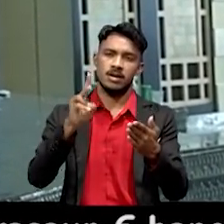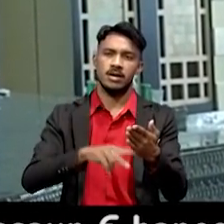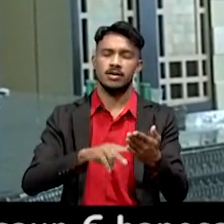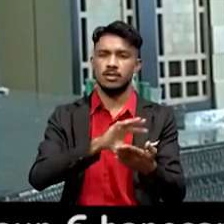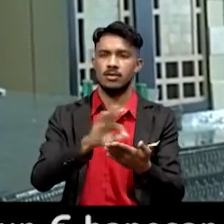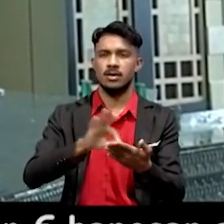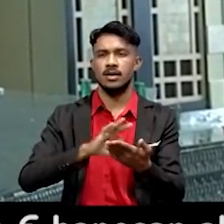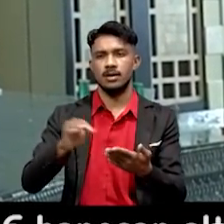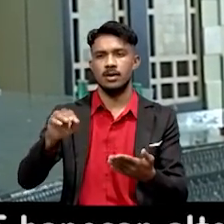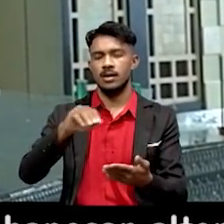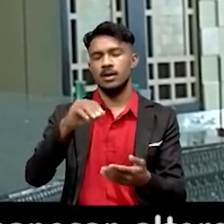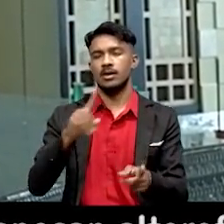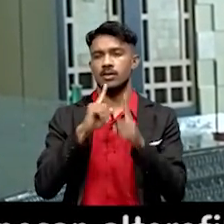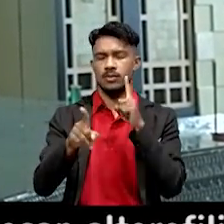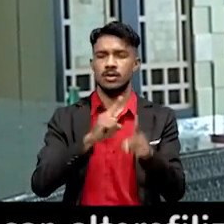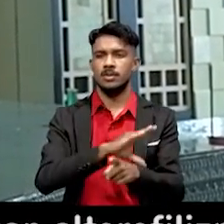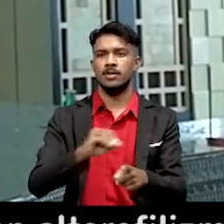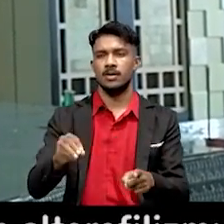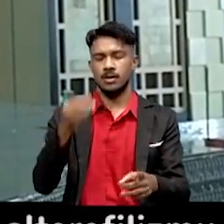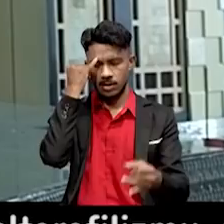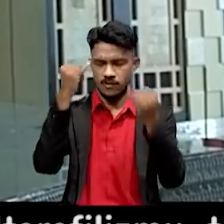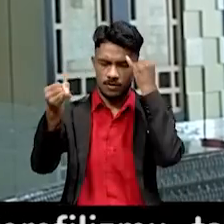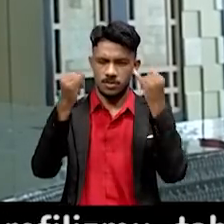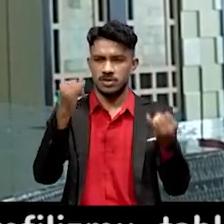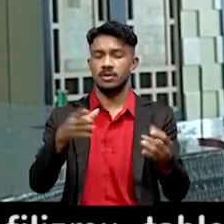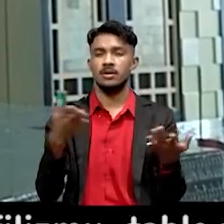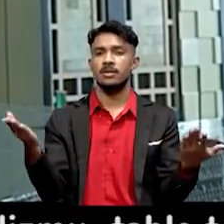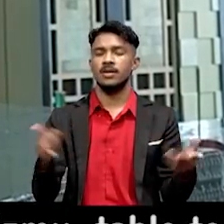kata informasi balong nebe emak posa iha nebana ne